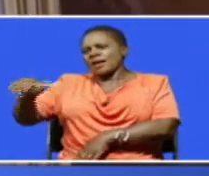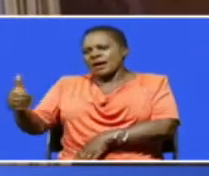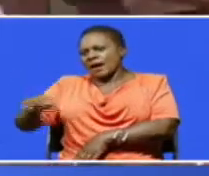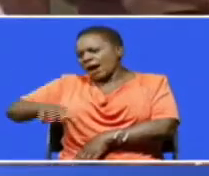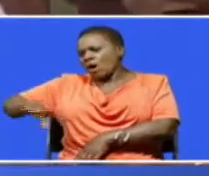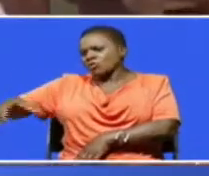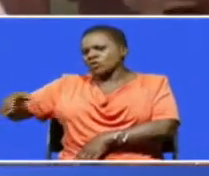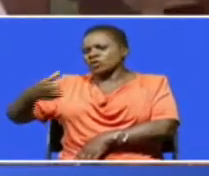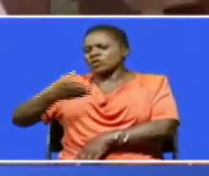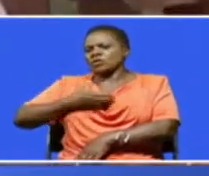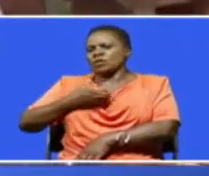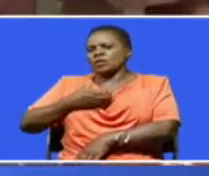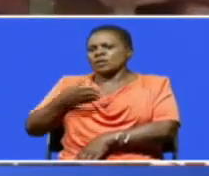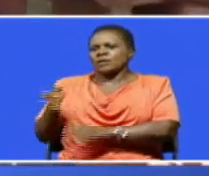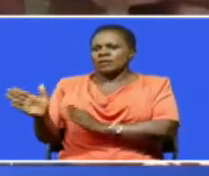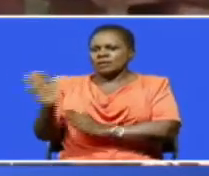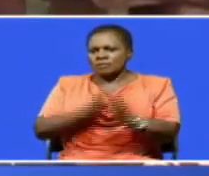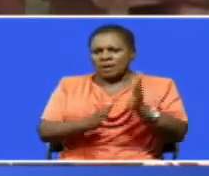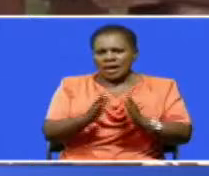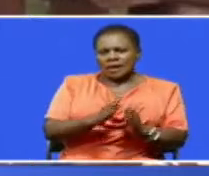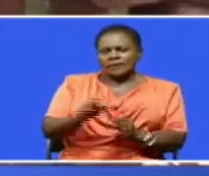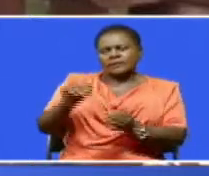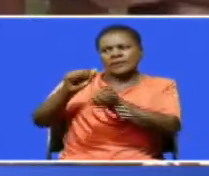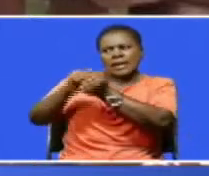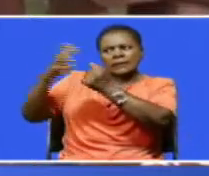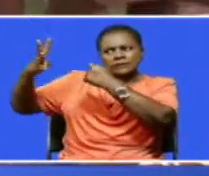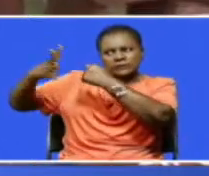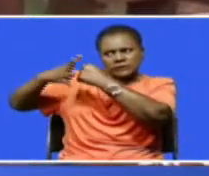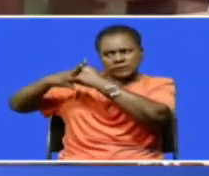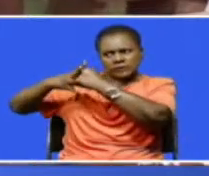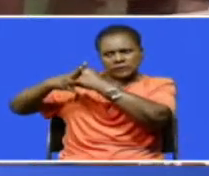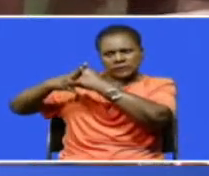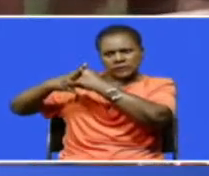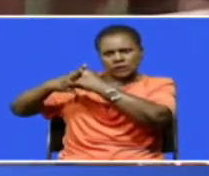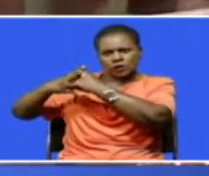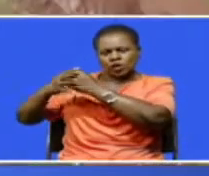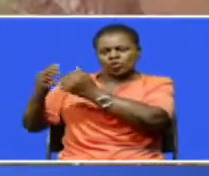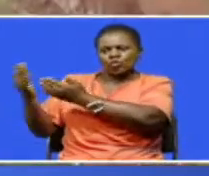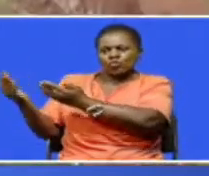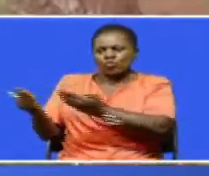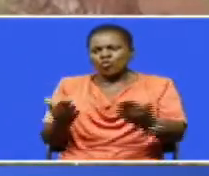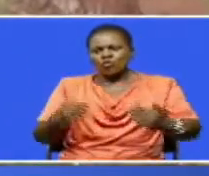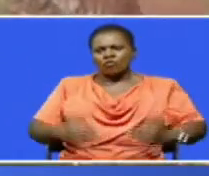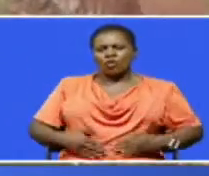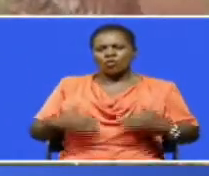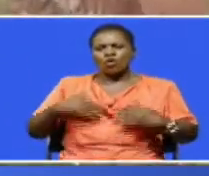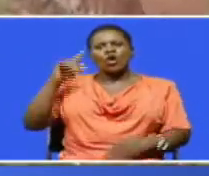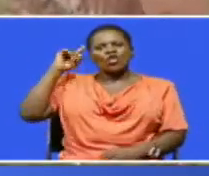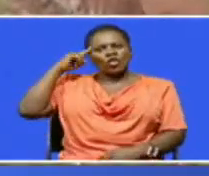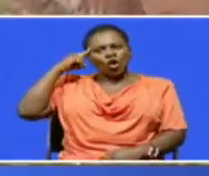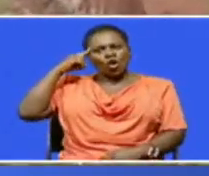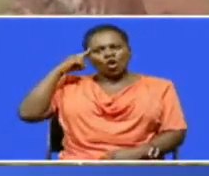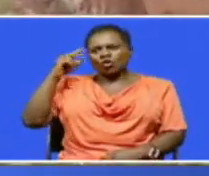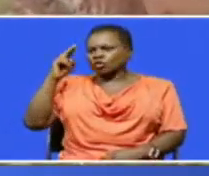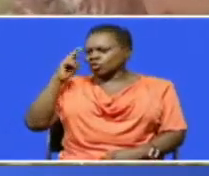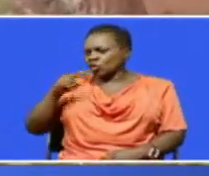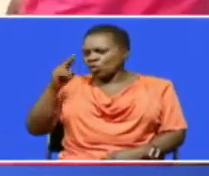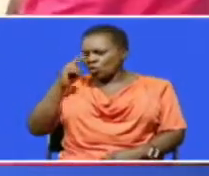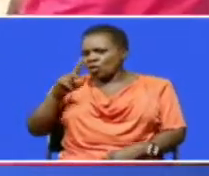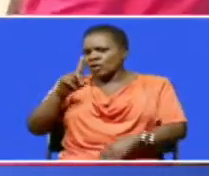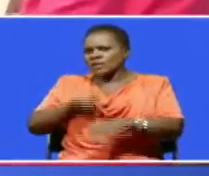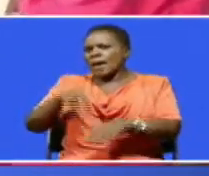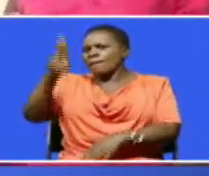kaunti ya Vihiga. Tulikuwa tumejipanga tarehe 19 tumtoe jioni. Walidhani ni mzaha hadi